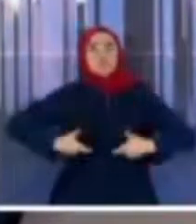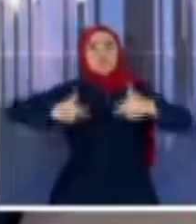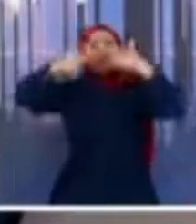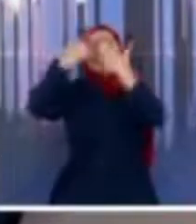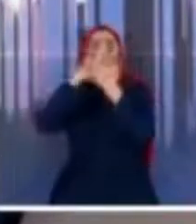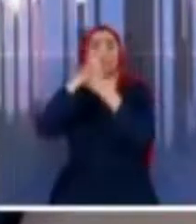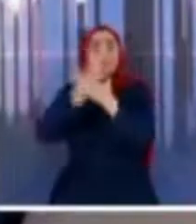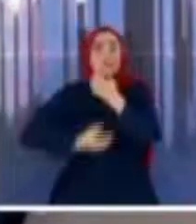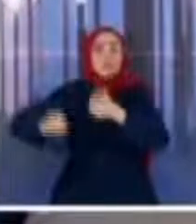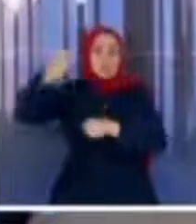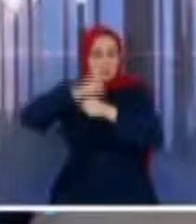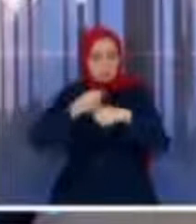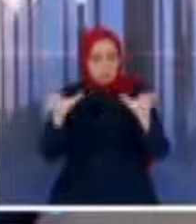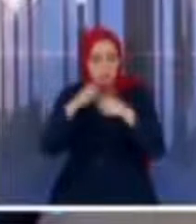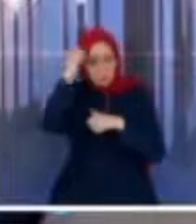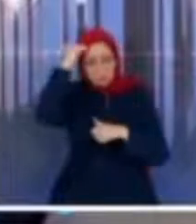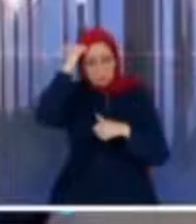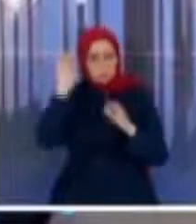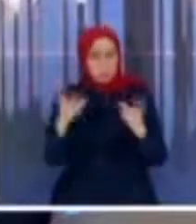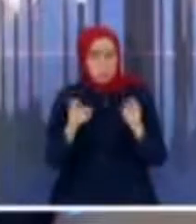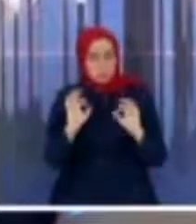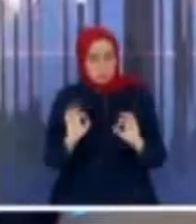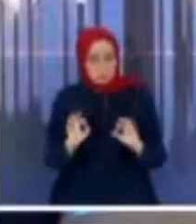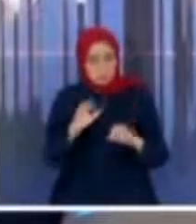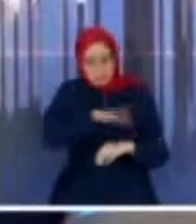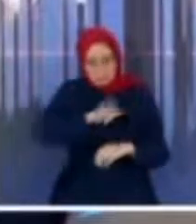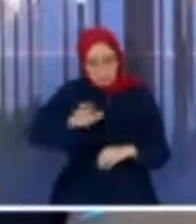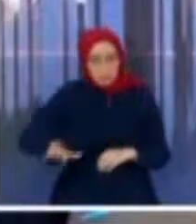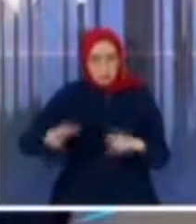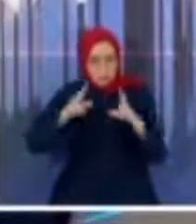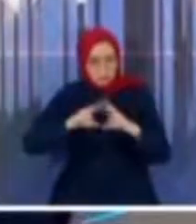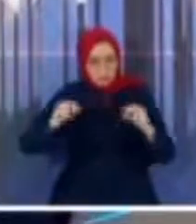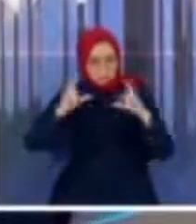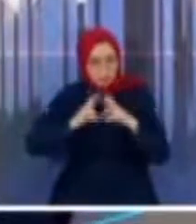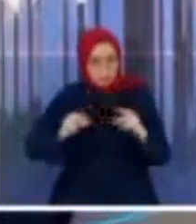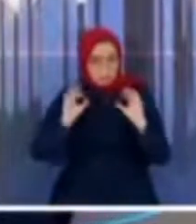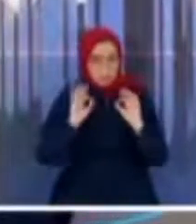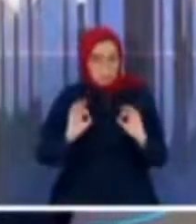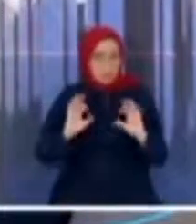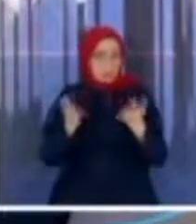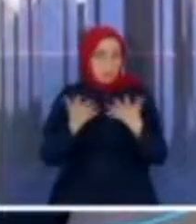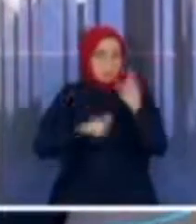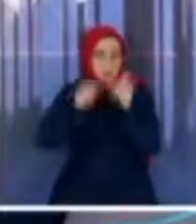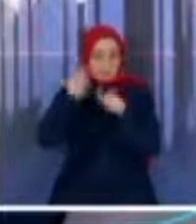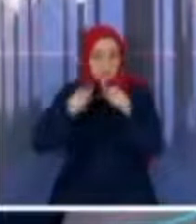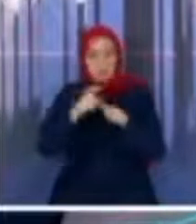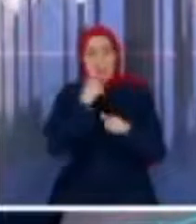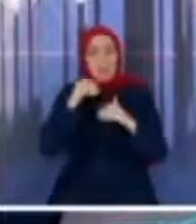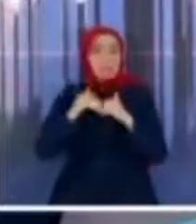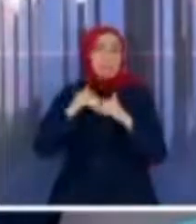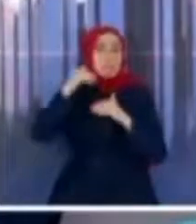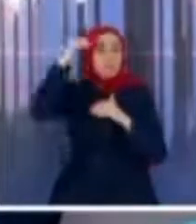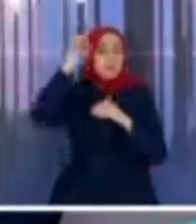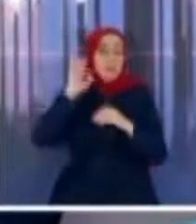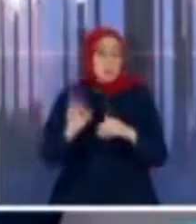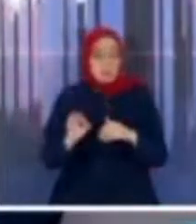فقط للتكوين اللي هو غالبا باش نكونوا صغيرات والشباب وان شاء الله علاش ليه العباد الاكبر في العمر اللي هم نتصور من نهار اثنين